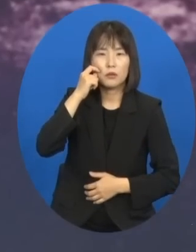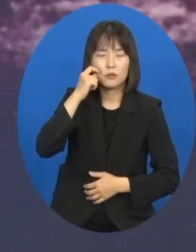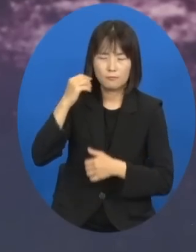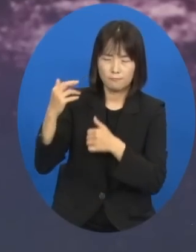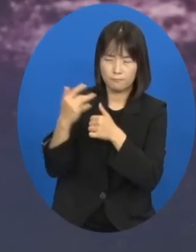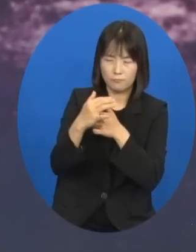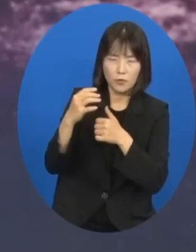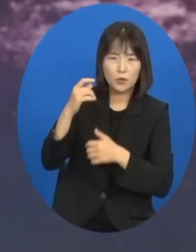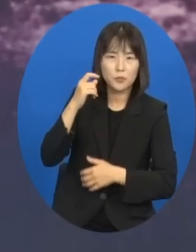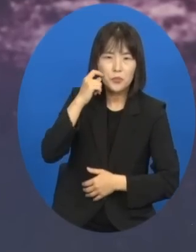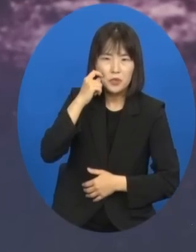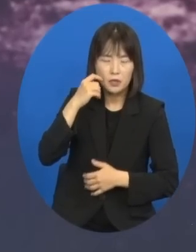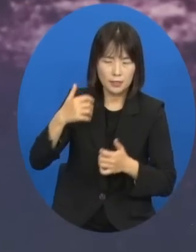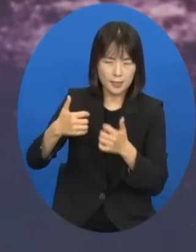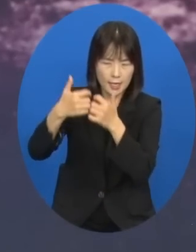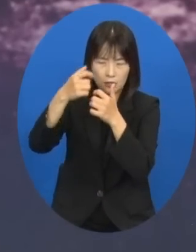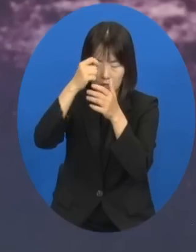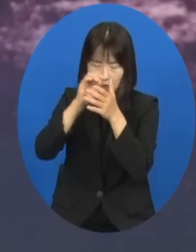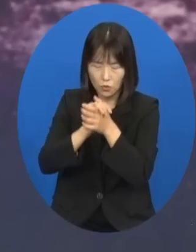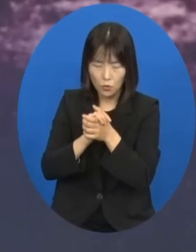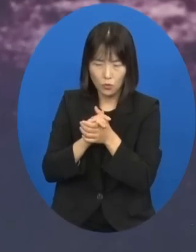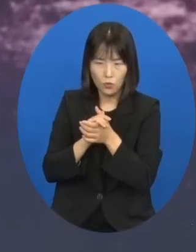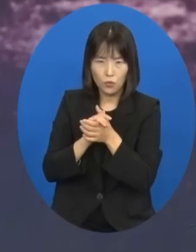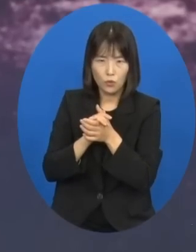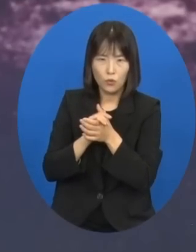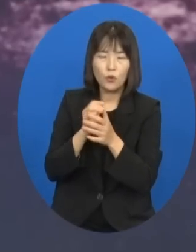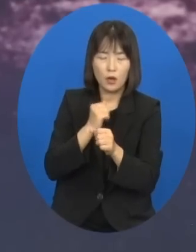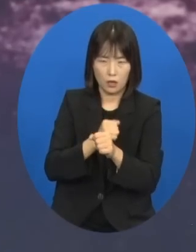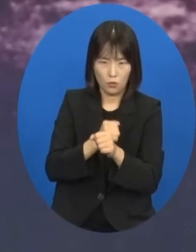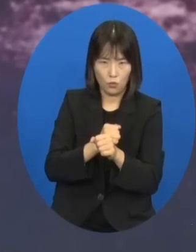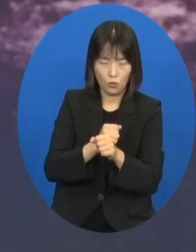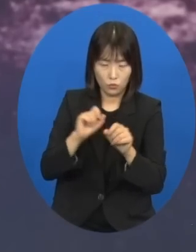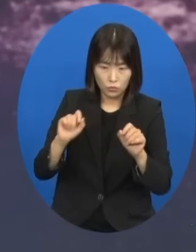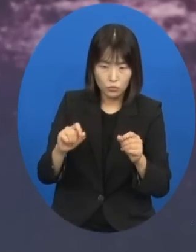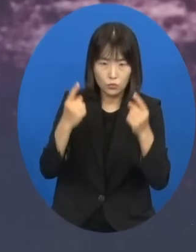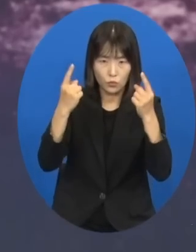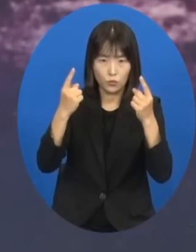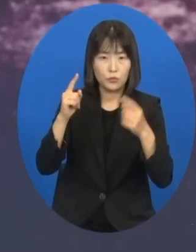여러분 대적하시는 기도를 하시면서 동시에 그렇게